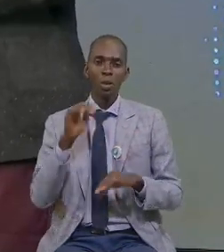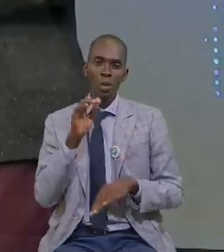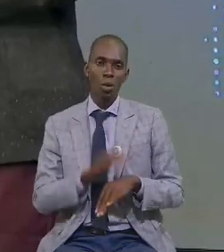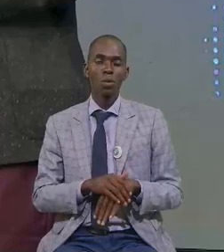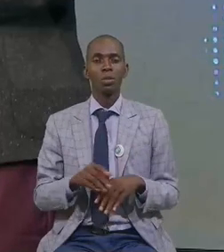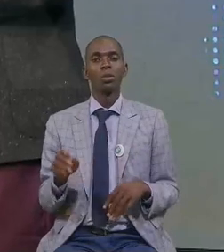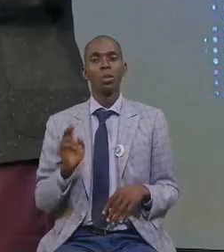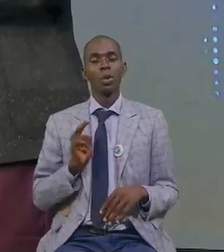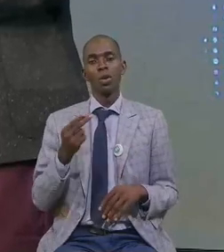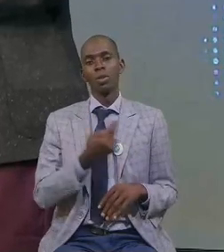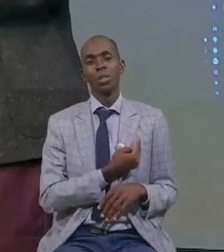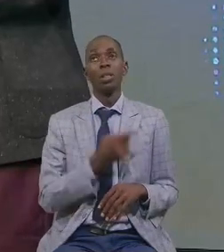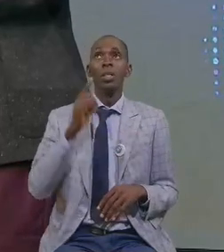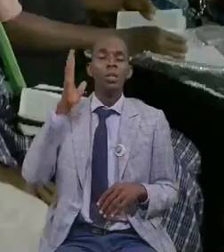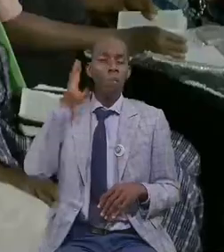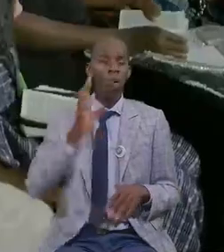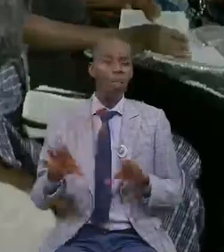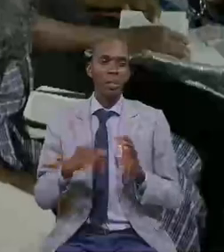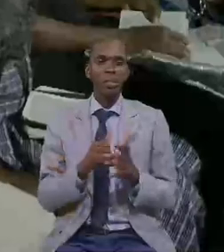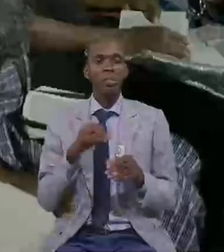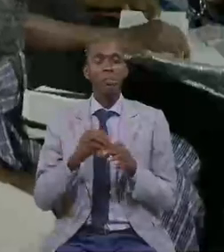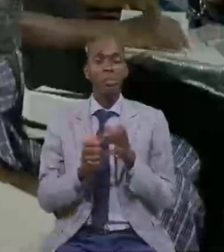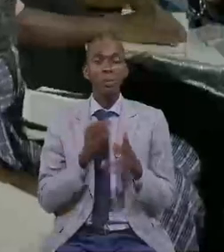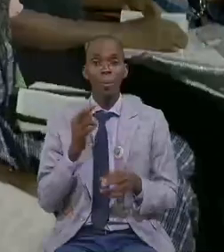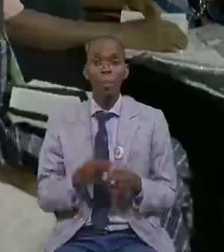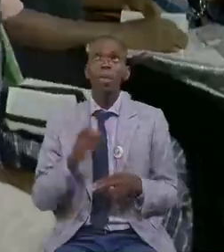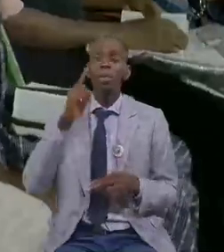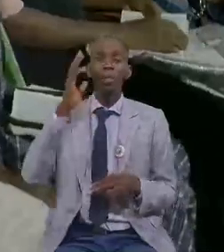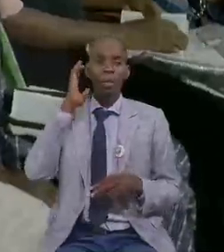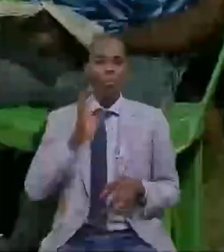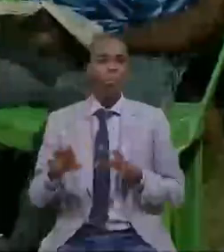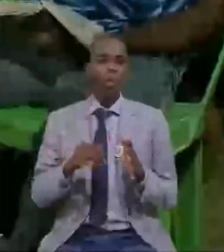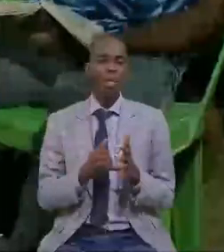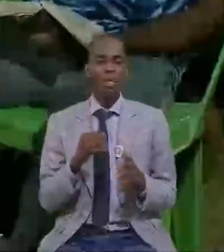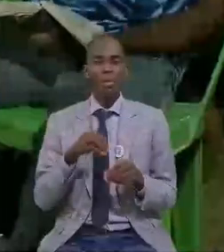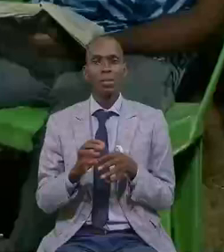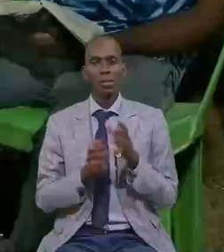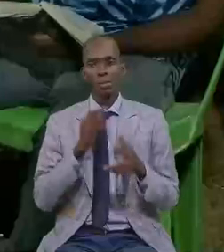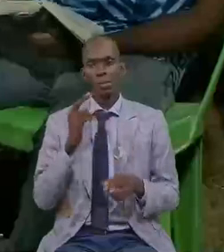la justice. Le Seigneur le fera. Je dis, le Seigneur le fera.